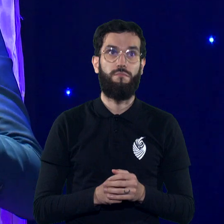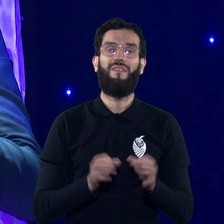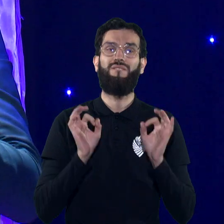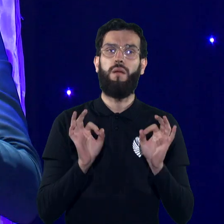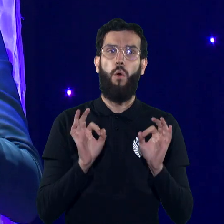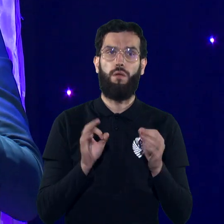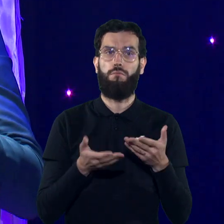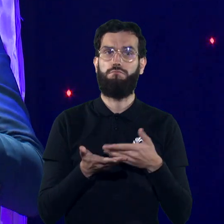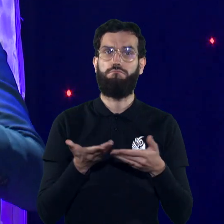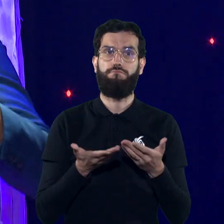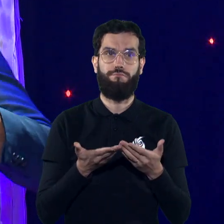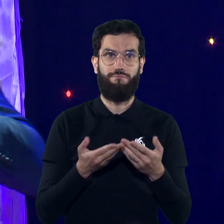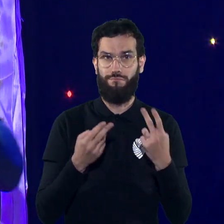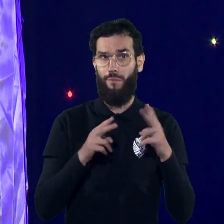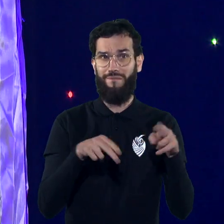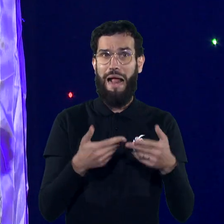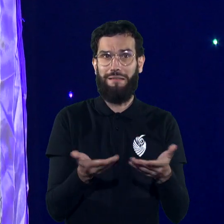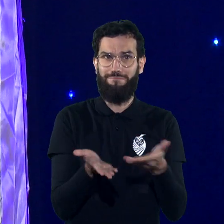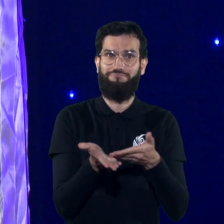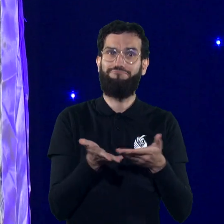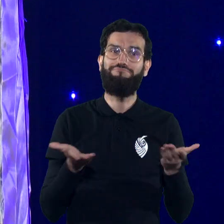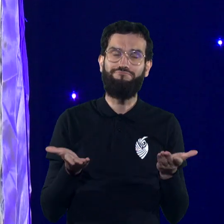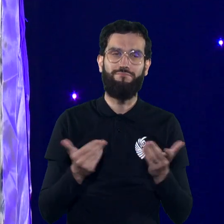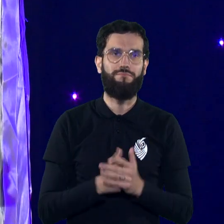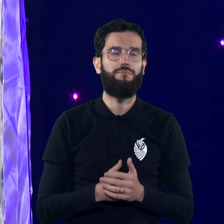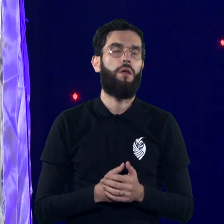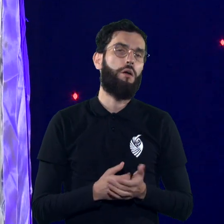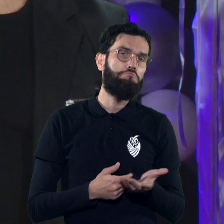Výborne, ide to krásne. Samozrejme, šatka je späť.